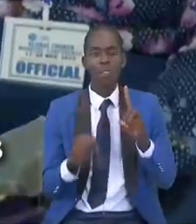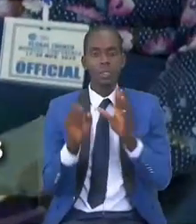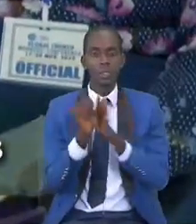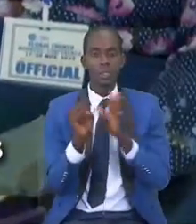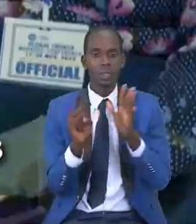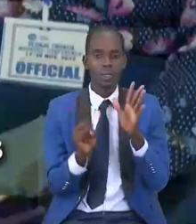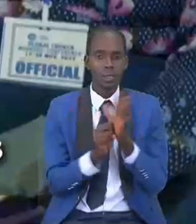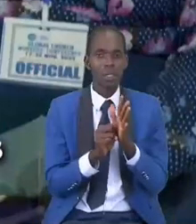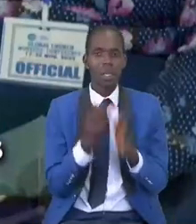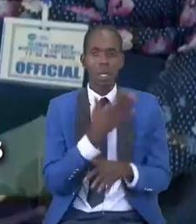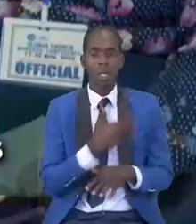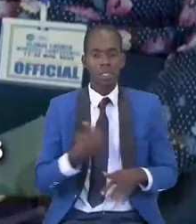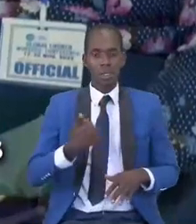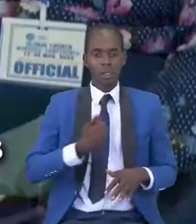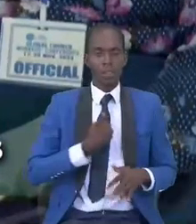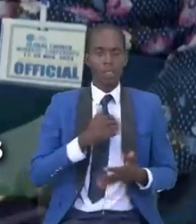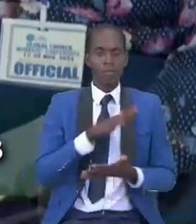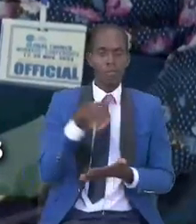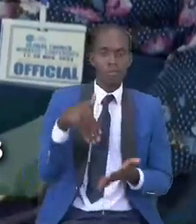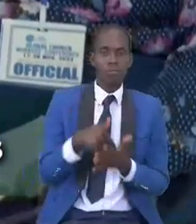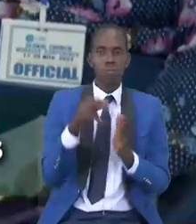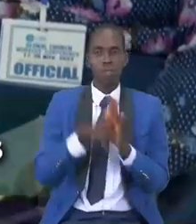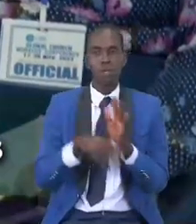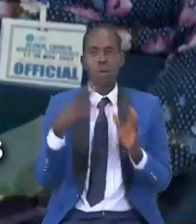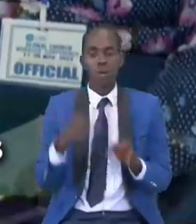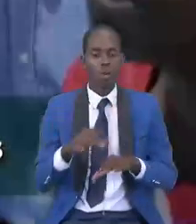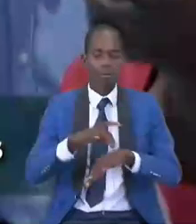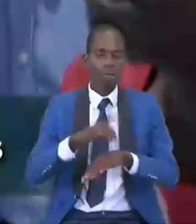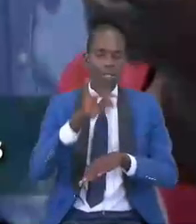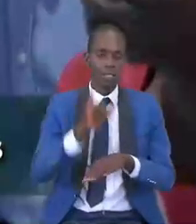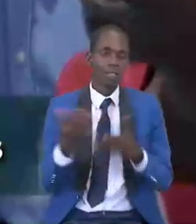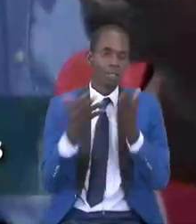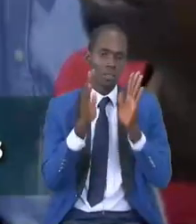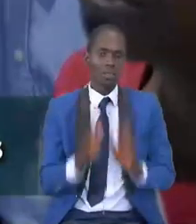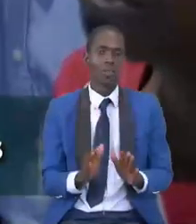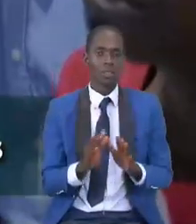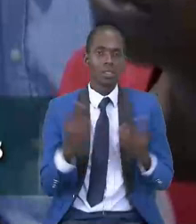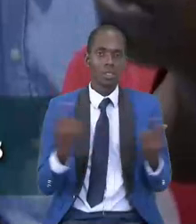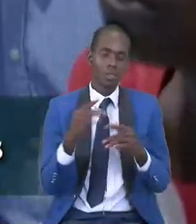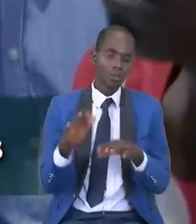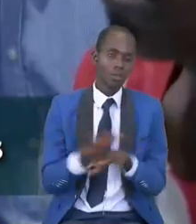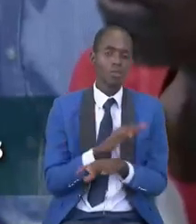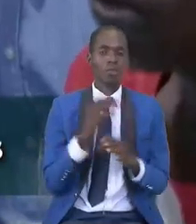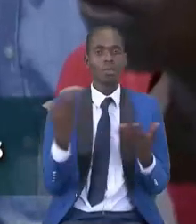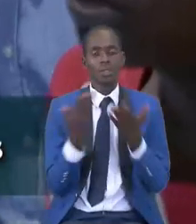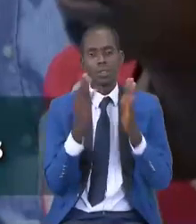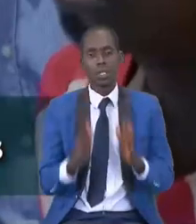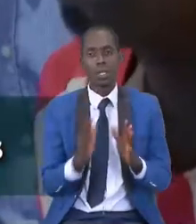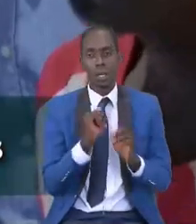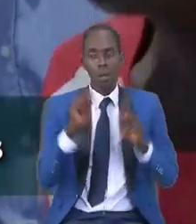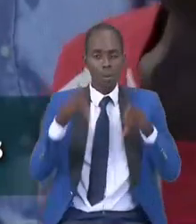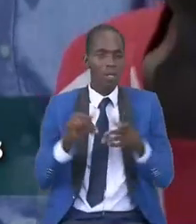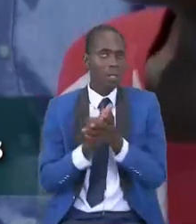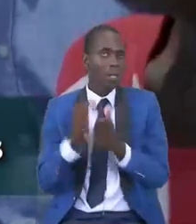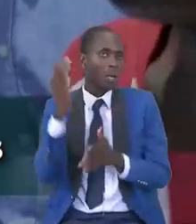et l'autocentrisme des serviteurs charnels. ce serviteur charnel, une